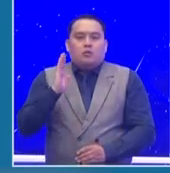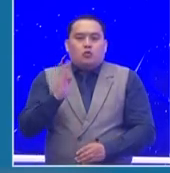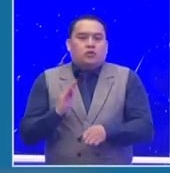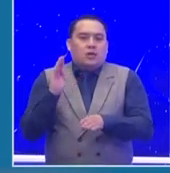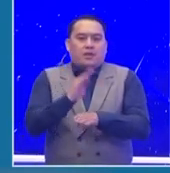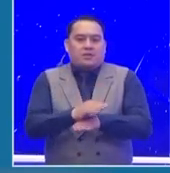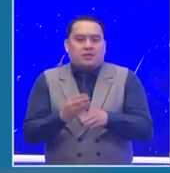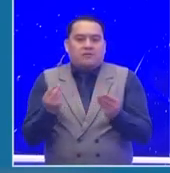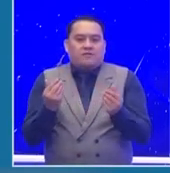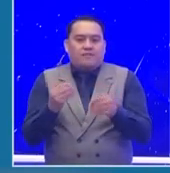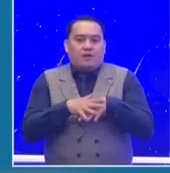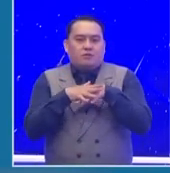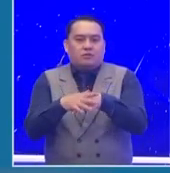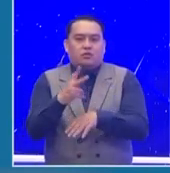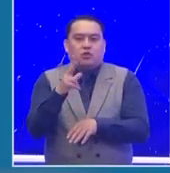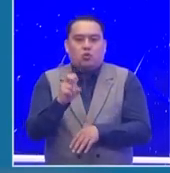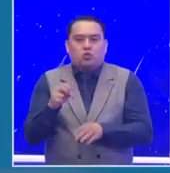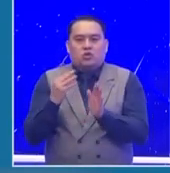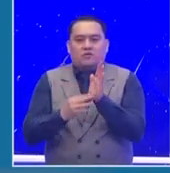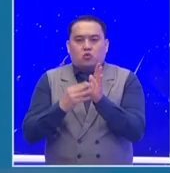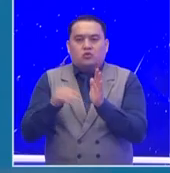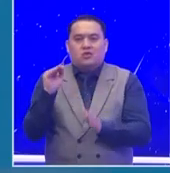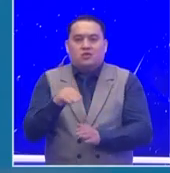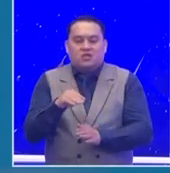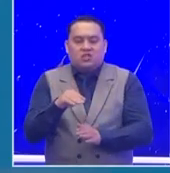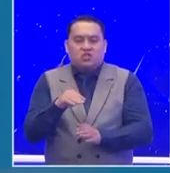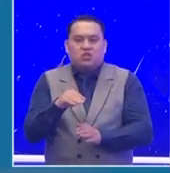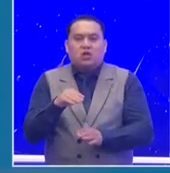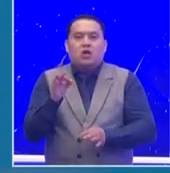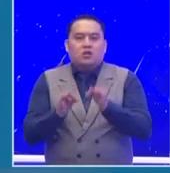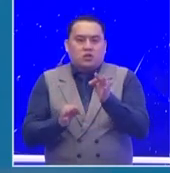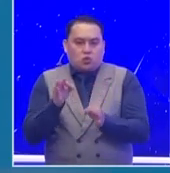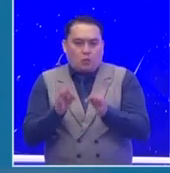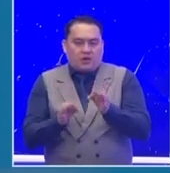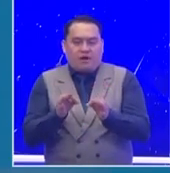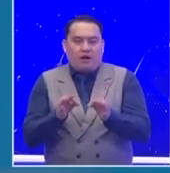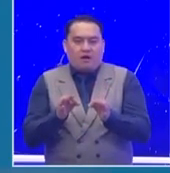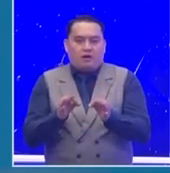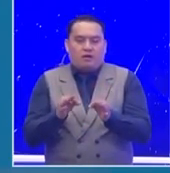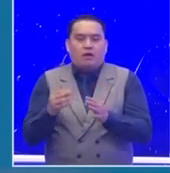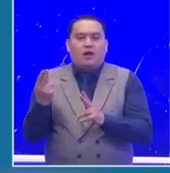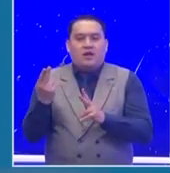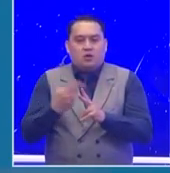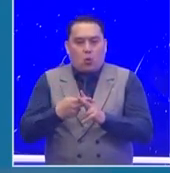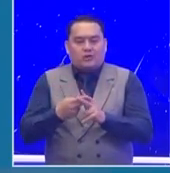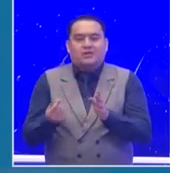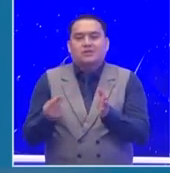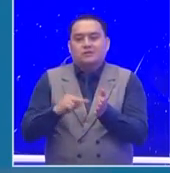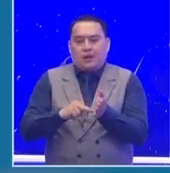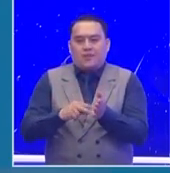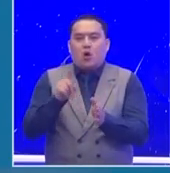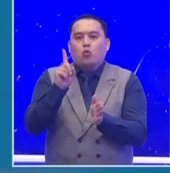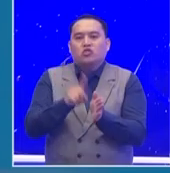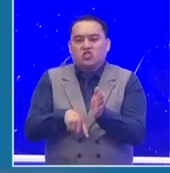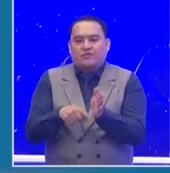выделено около 390 тысяч тонн дизтоплива по льготной цене. Подчеркну, что